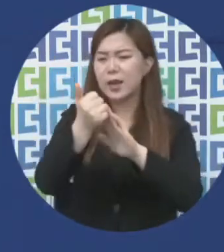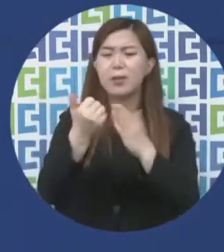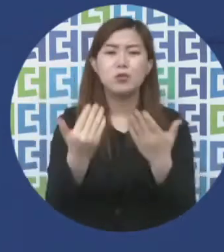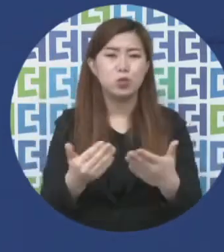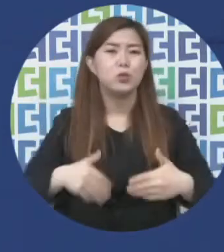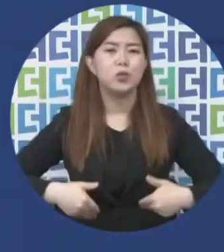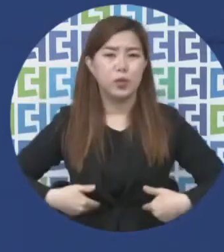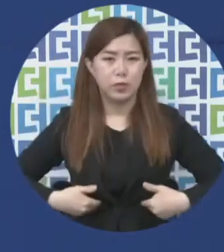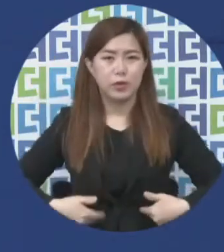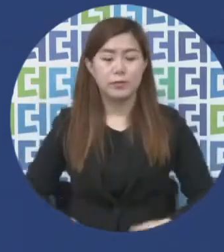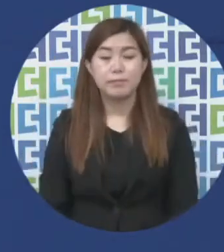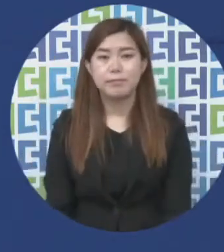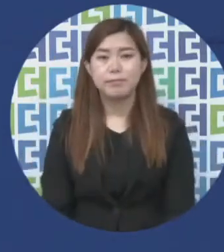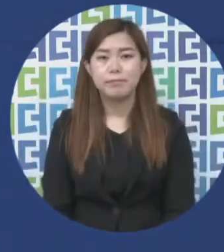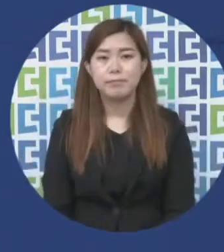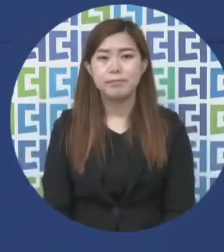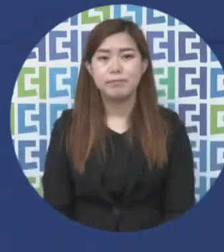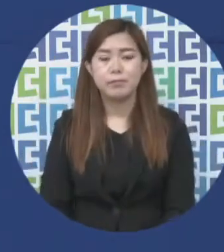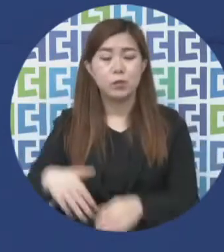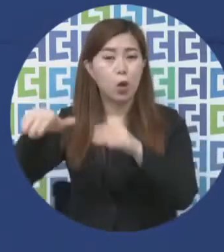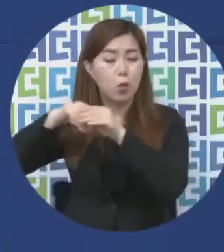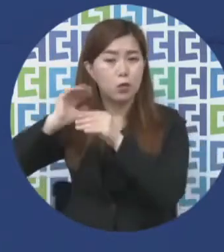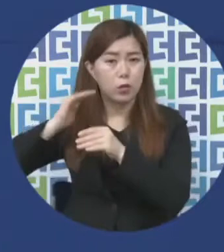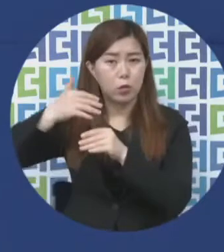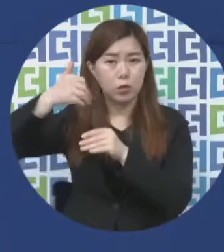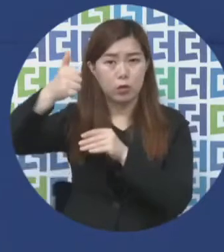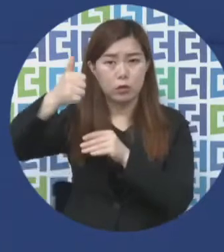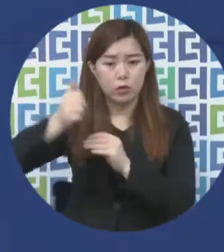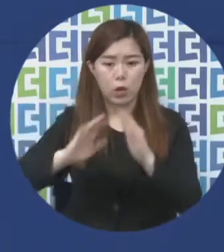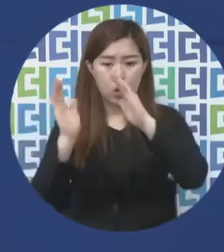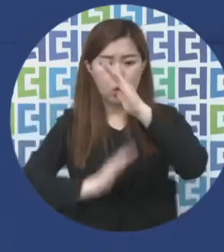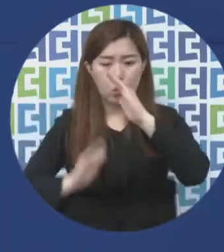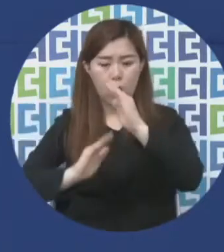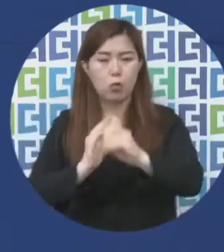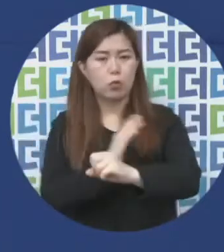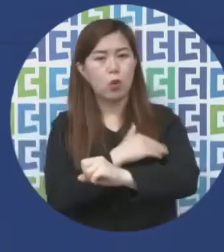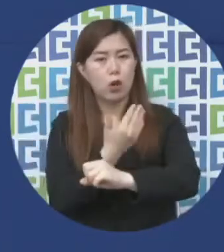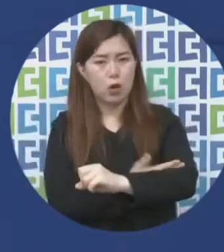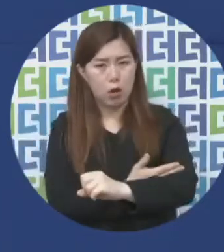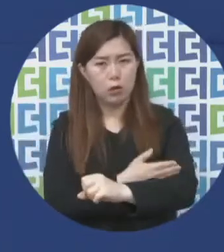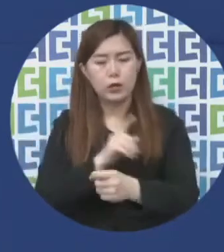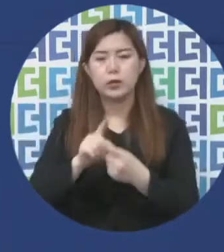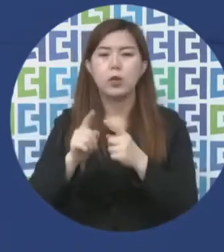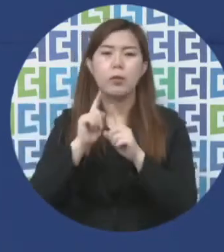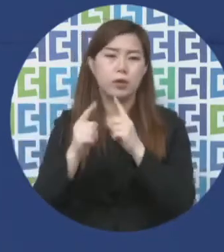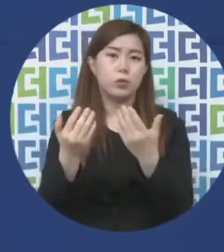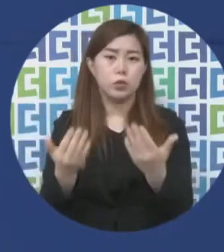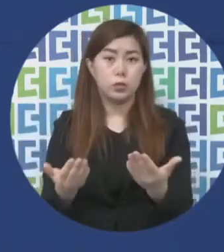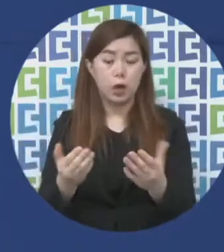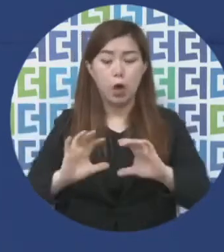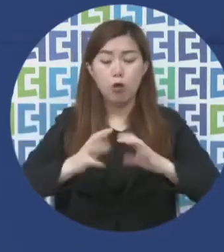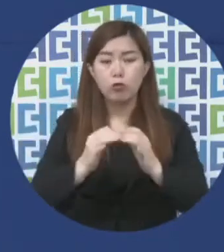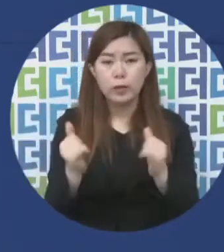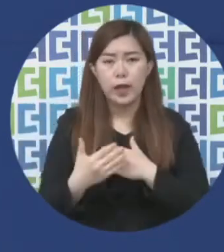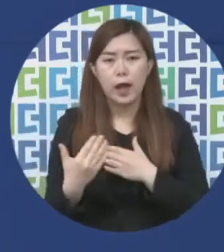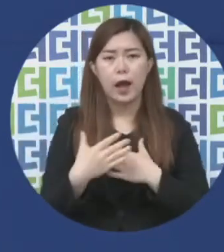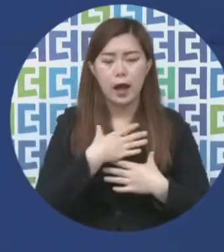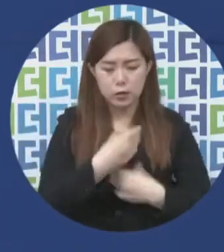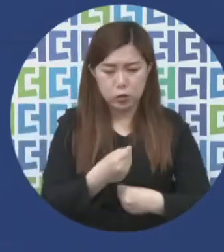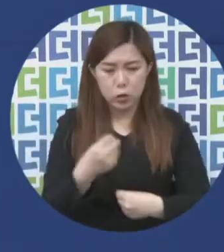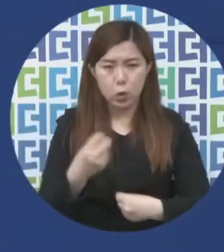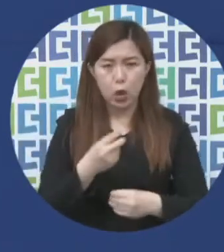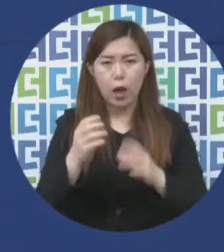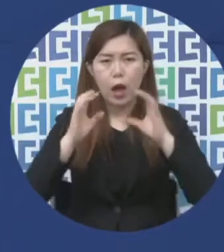합니다. 문재인 대통령께서 공권력을 이야기하셨습니다. 국민 안전, 아이들의 미래를 위협하고